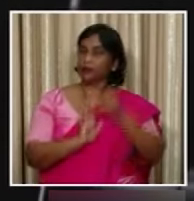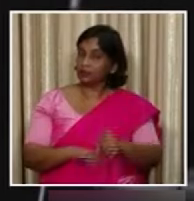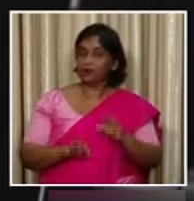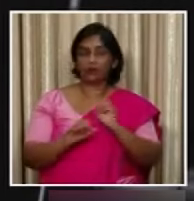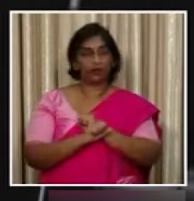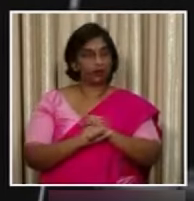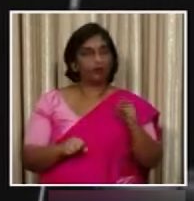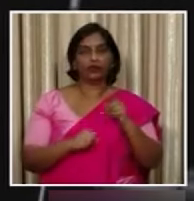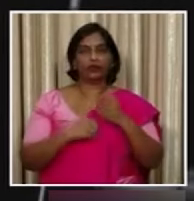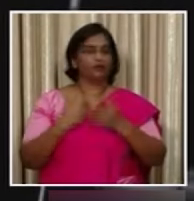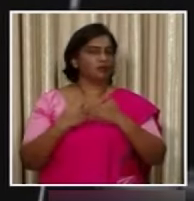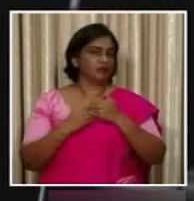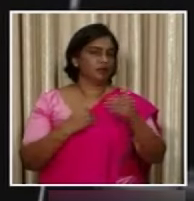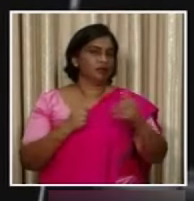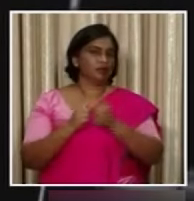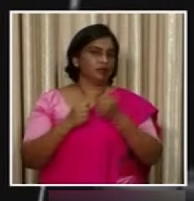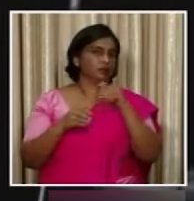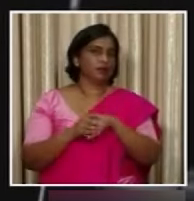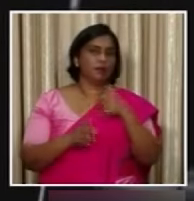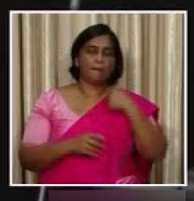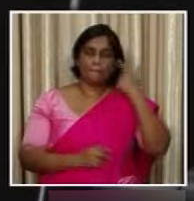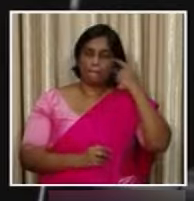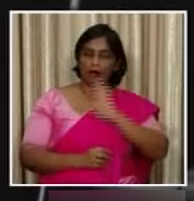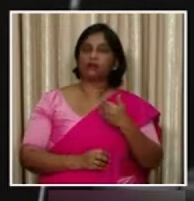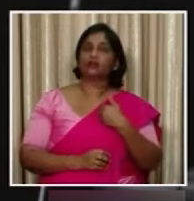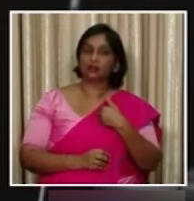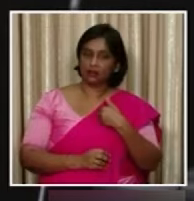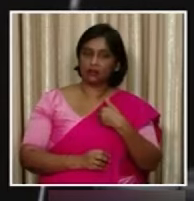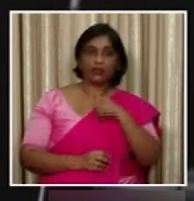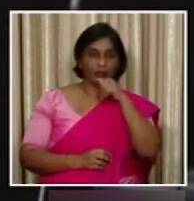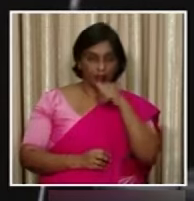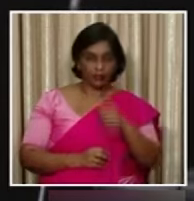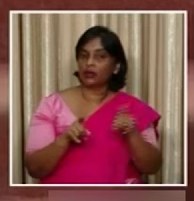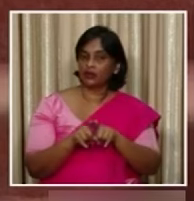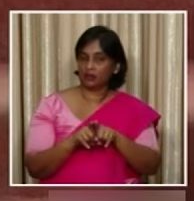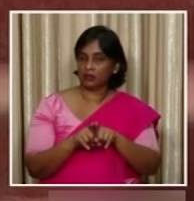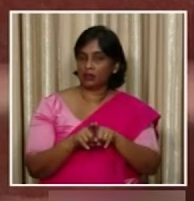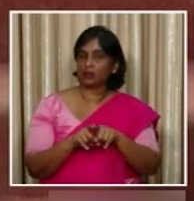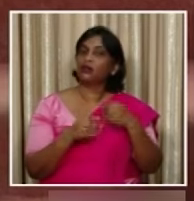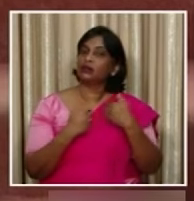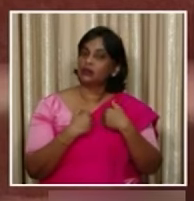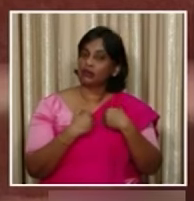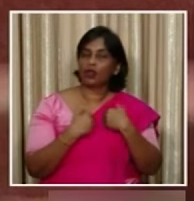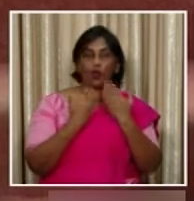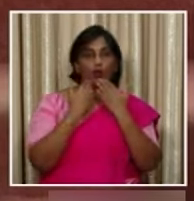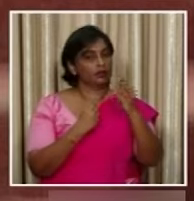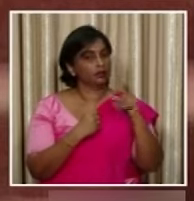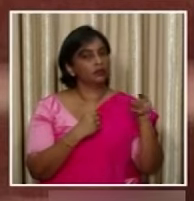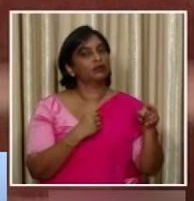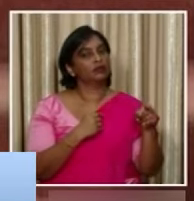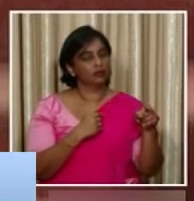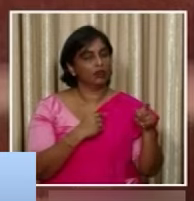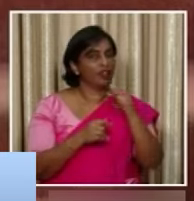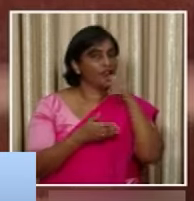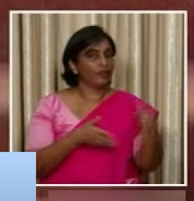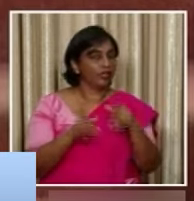තොරව කිසිදු ආකාරයක කටයුත්තක් කරන්න බලාපොරොත්තු වෙන්නේ නැහැ කියන එක මම ඉතාමත් වගකීමෙන් කියනවා. අපි උපදෙස් ලබා දුන්නා